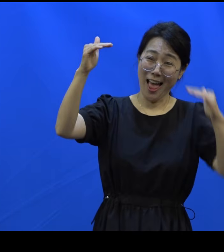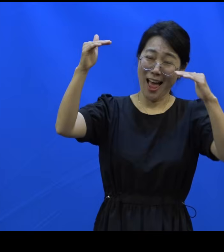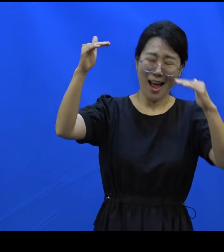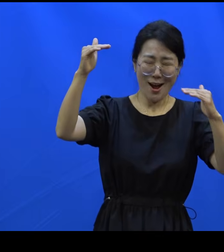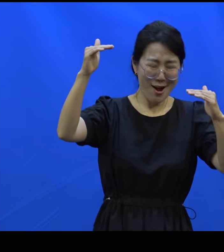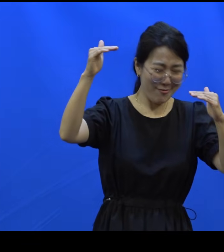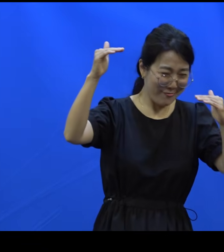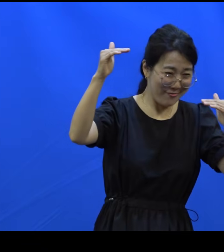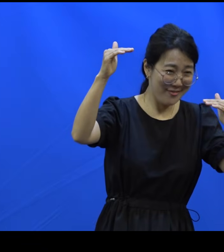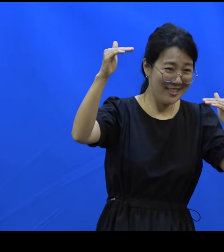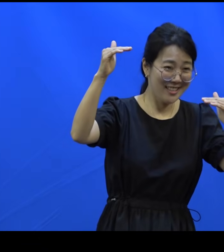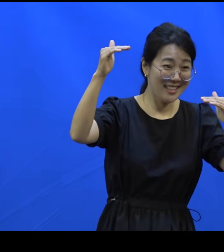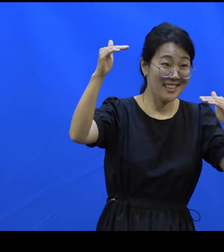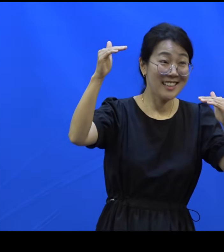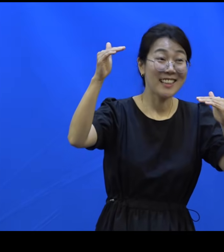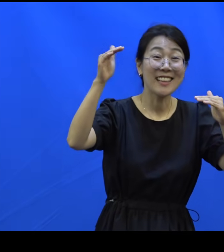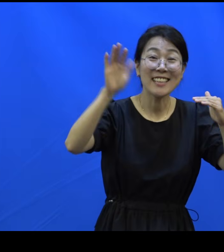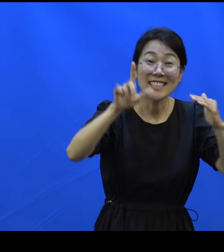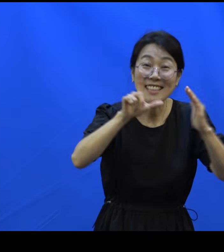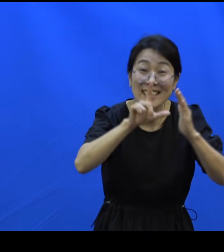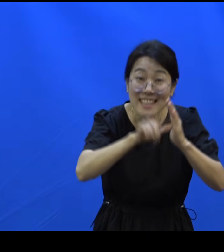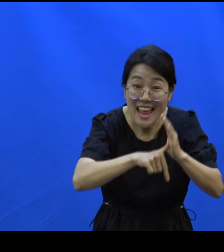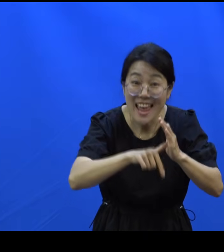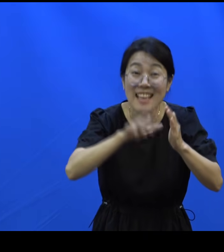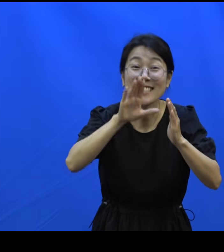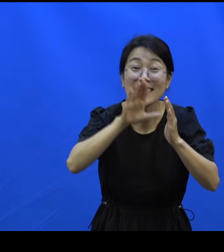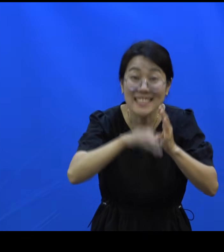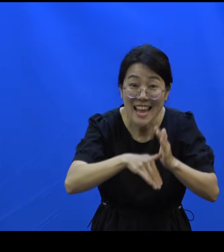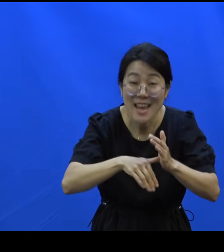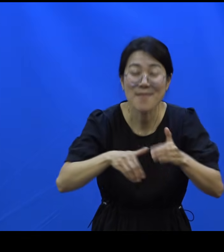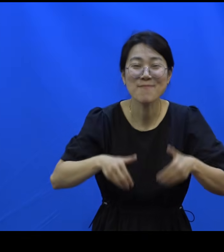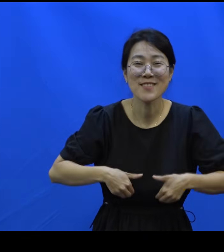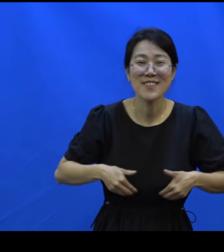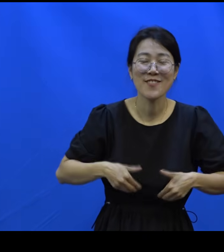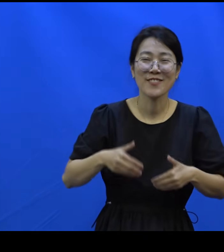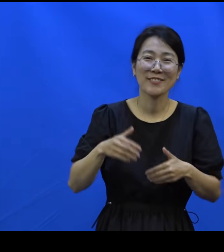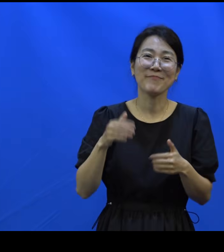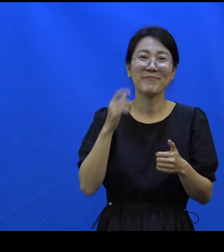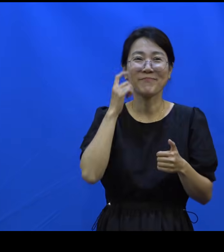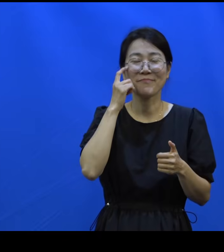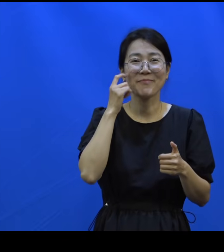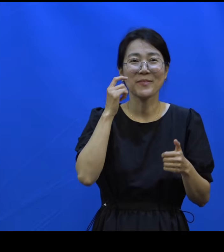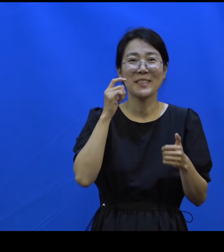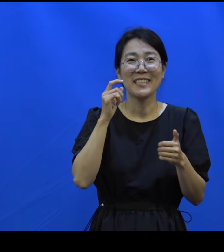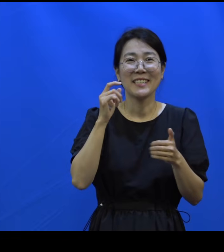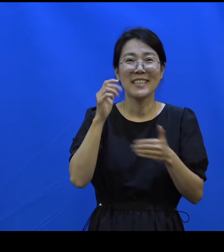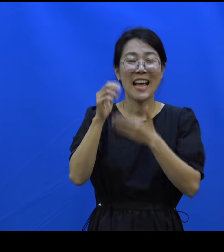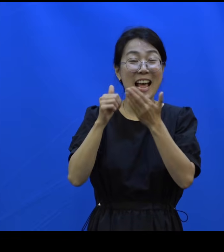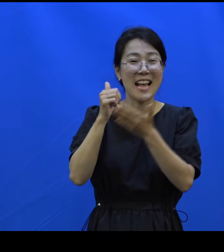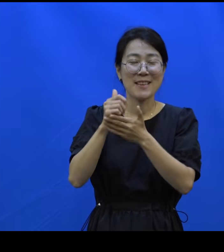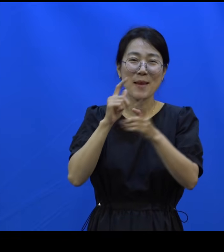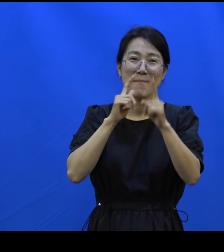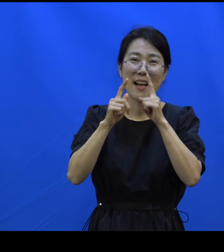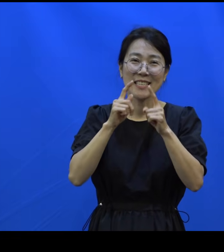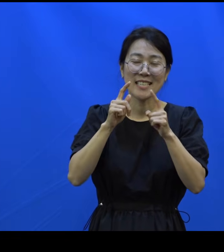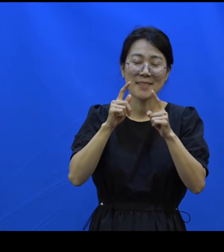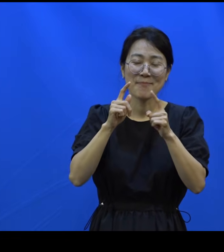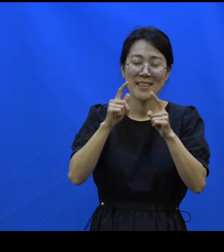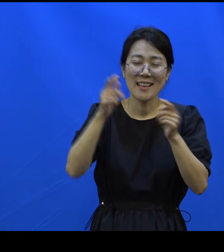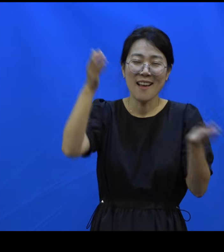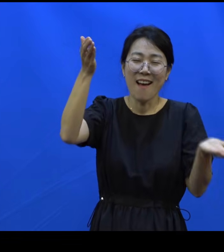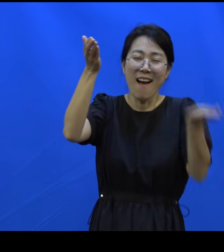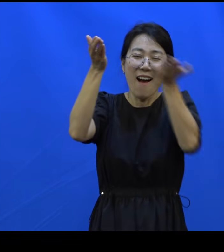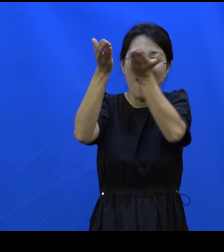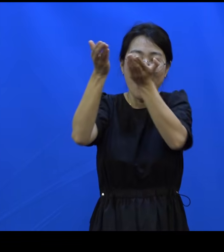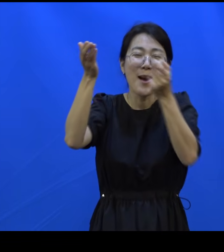예, 맞습니다. 우리는 이렇게 이 말씀대로 오늘 예수님의 산성소년의 말씀을 우리의 재주로는 살